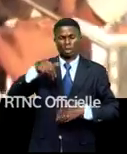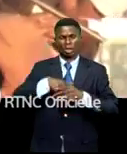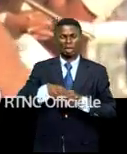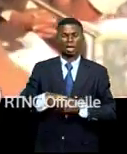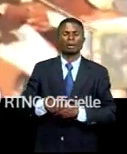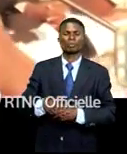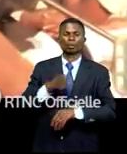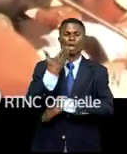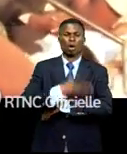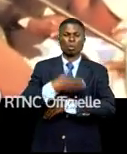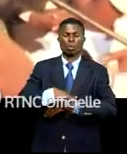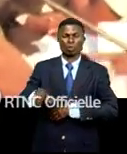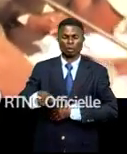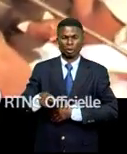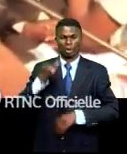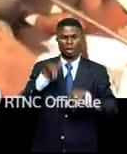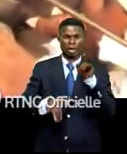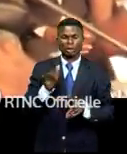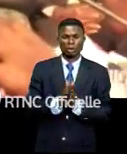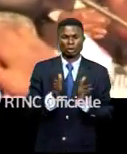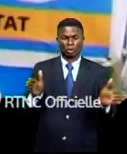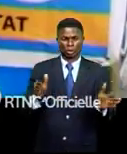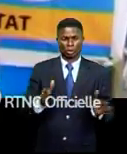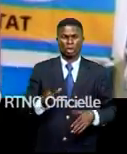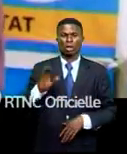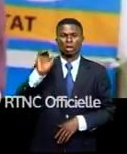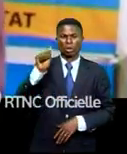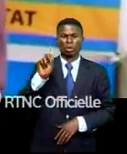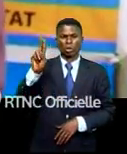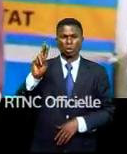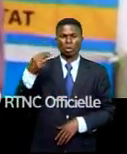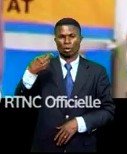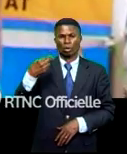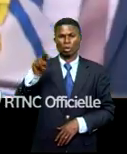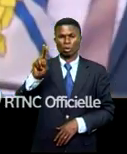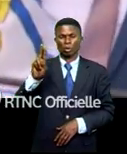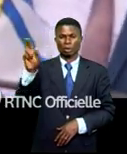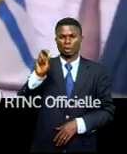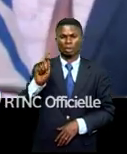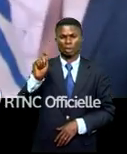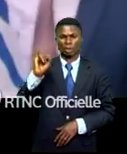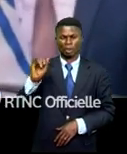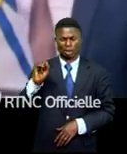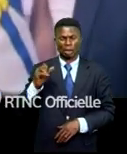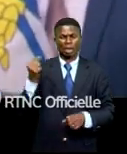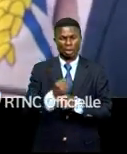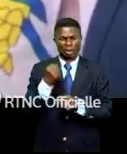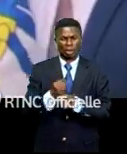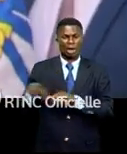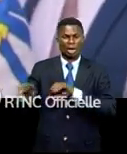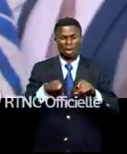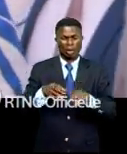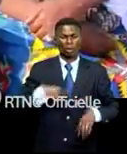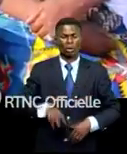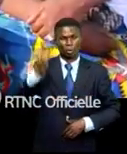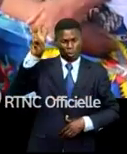administrative. Selon le secrétaire général Augustin Kabuya, le comité Kassanda a pour mission de redynamiser les activités de